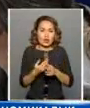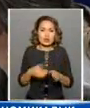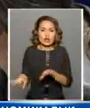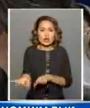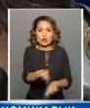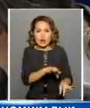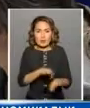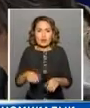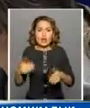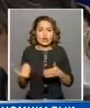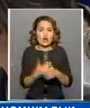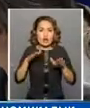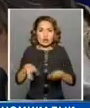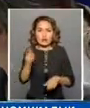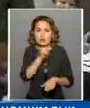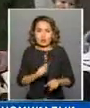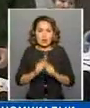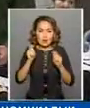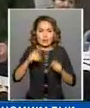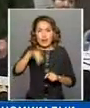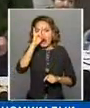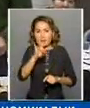жұмыс орындары бәрі де Қазақстанды